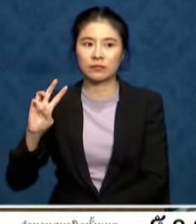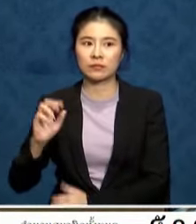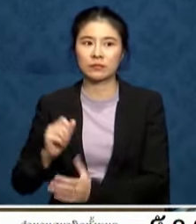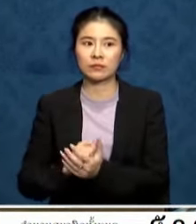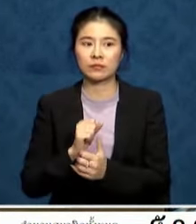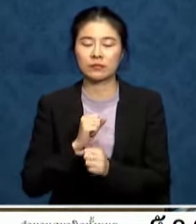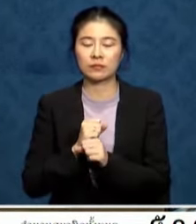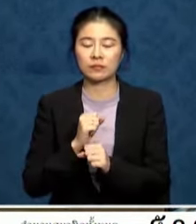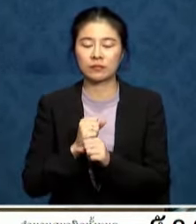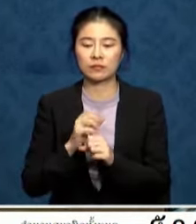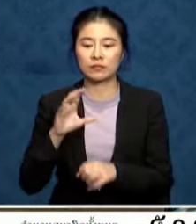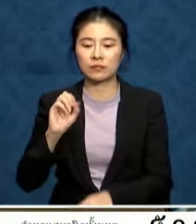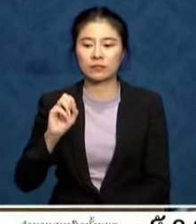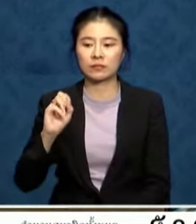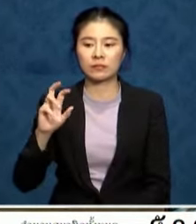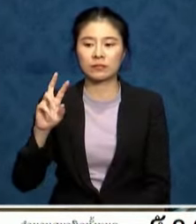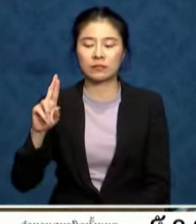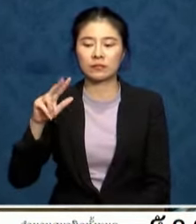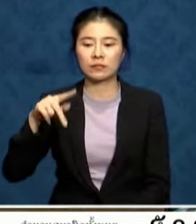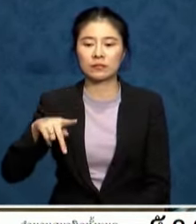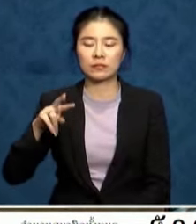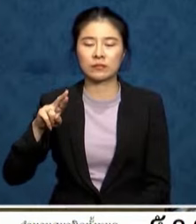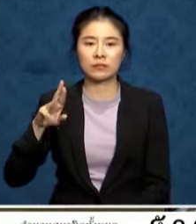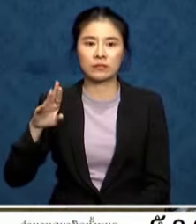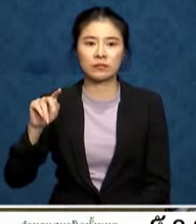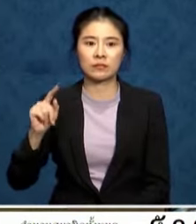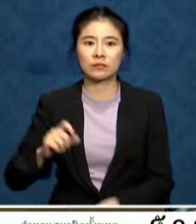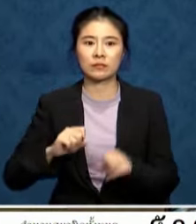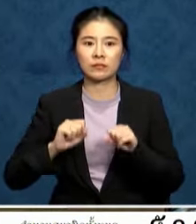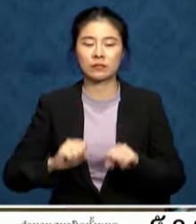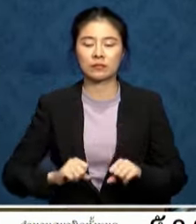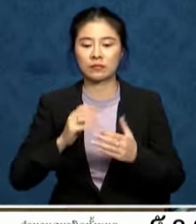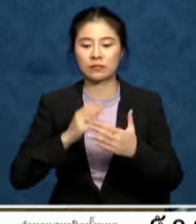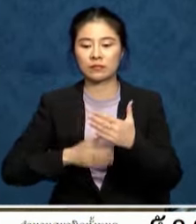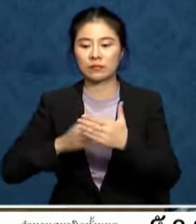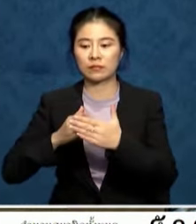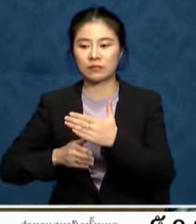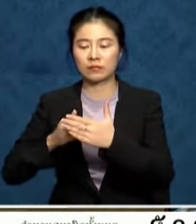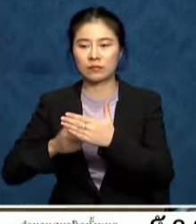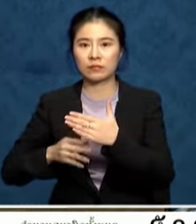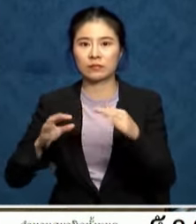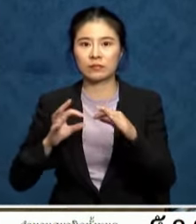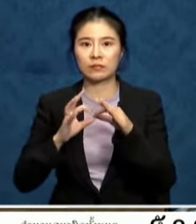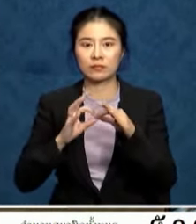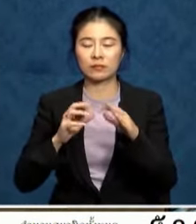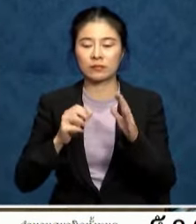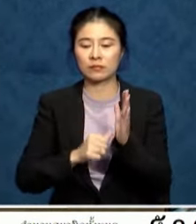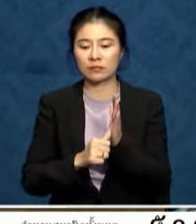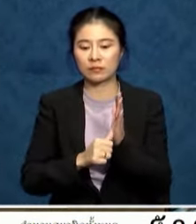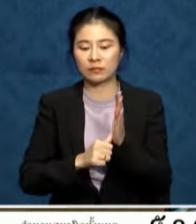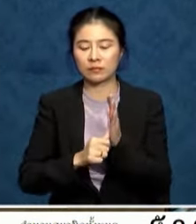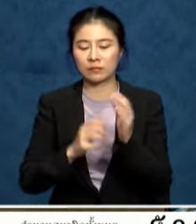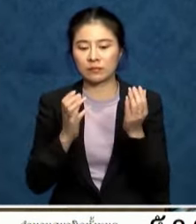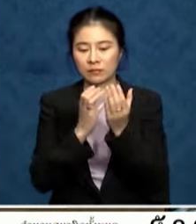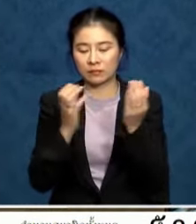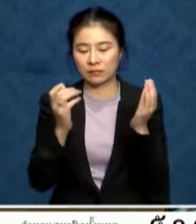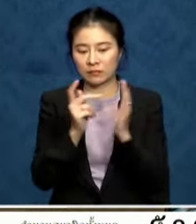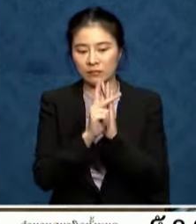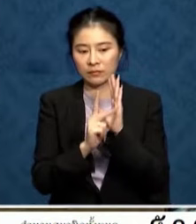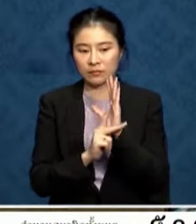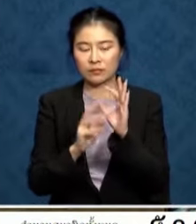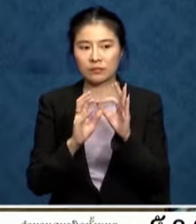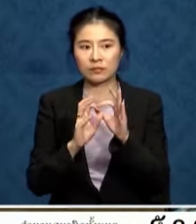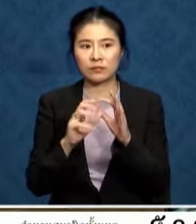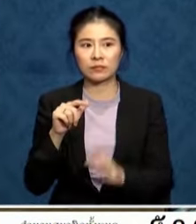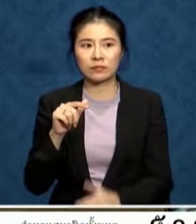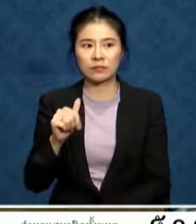ขึ้นและไม่ให้พ.ร.บ.ประชามติเป็นอุปสรรคขัดขวางการแก้ไขรัฐธรรมนูญด้วยหลัก